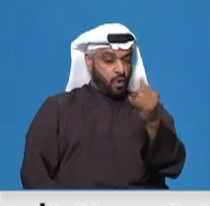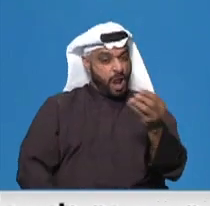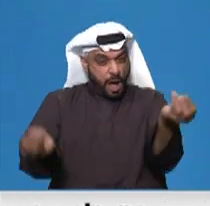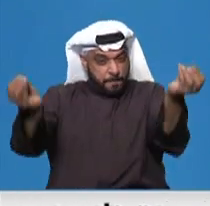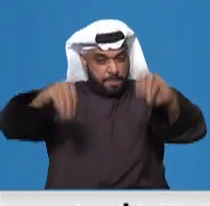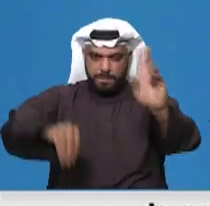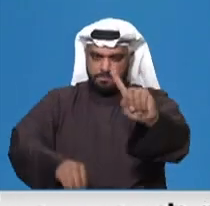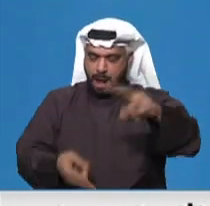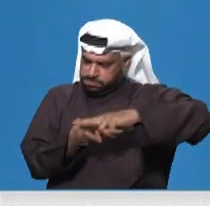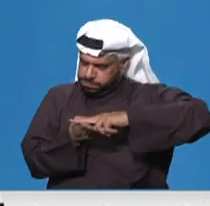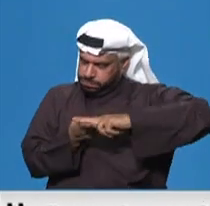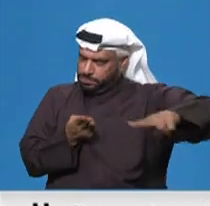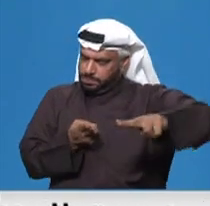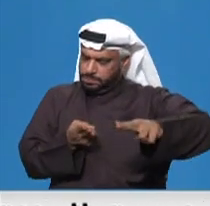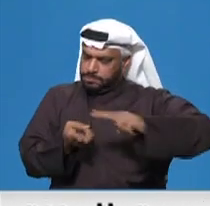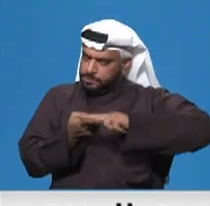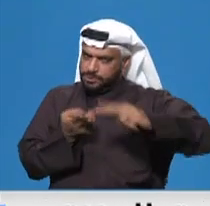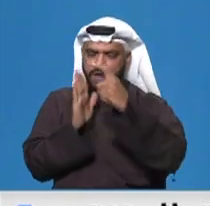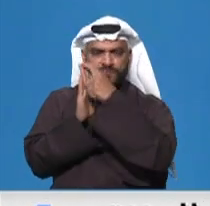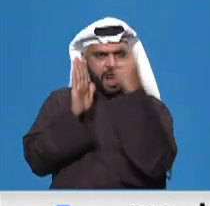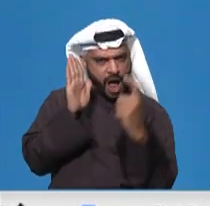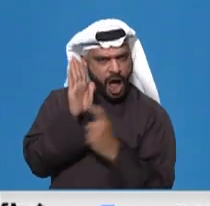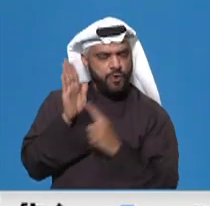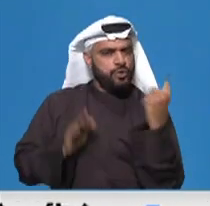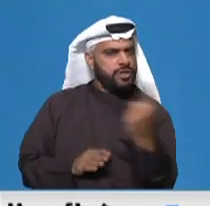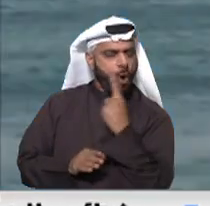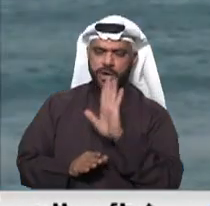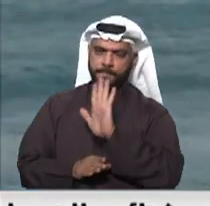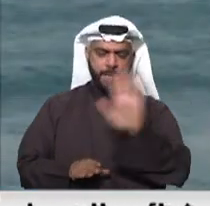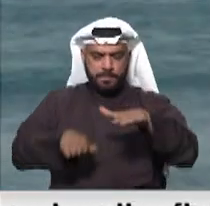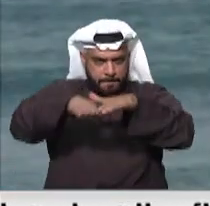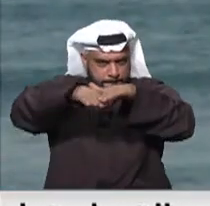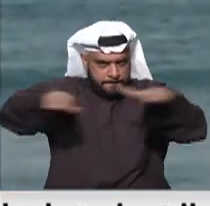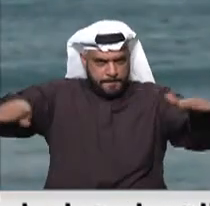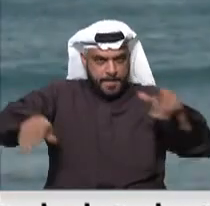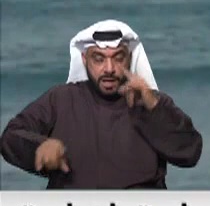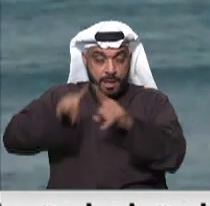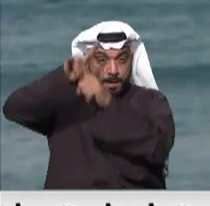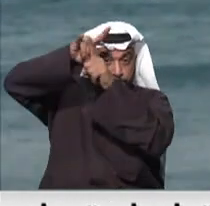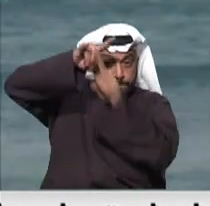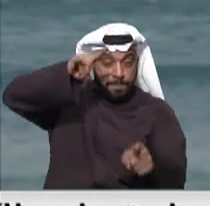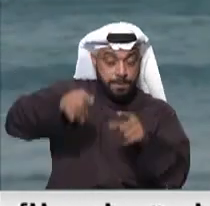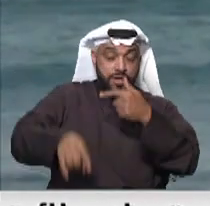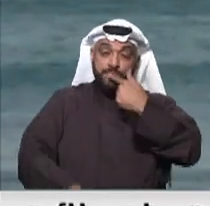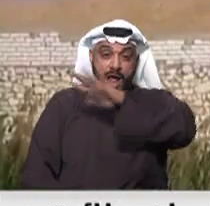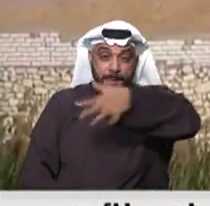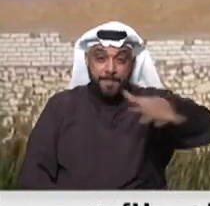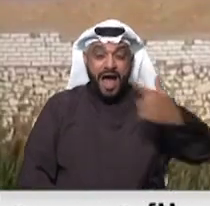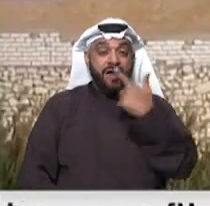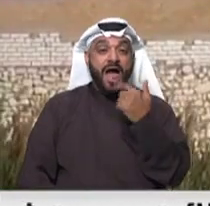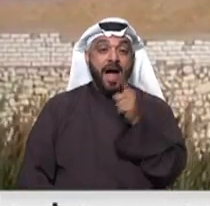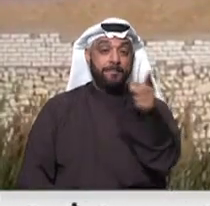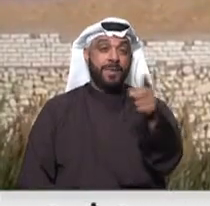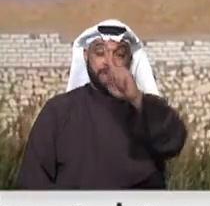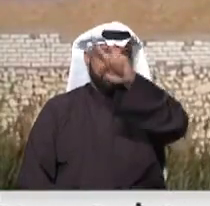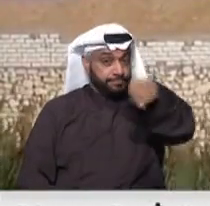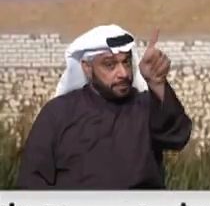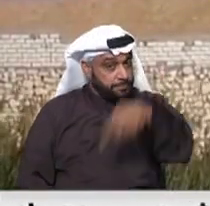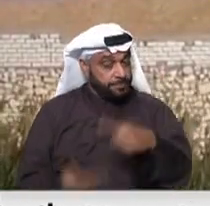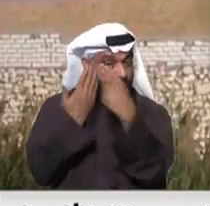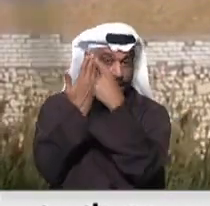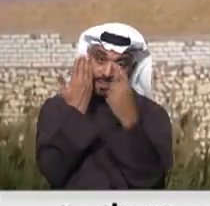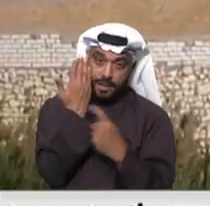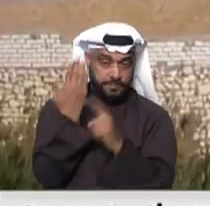في المنطقة والالتزام بالقانون الدولي، مؤكدا بأن الهجمات على الملاحة الدولية في البحر الأحمر غير